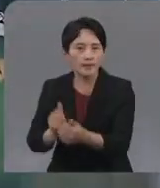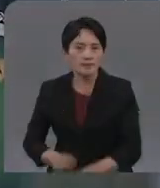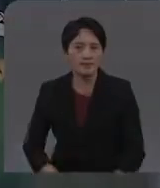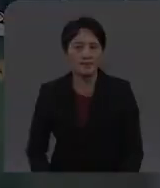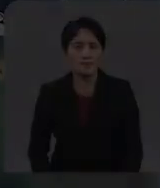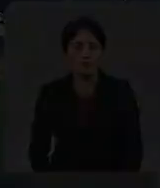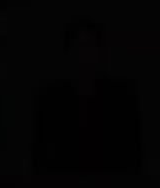المبكر